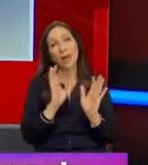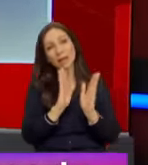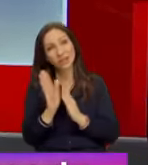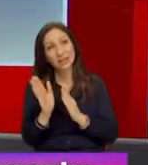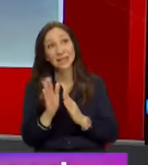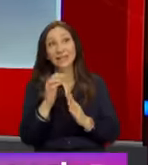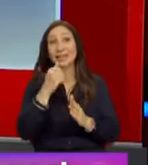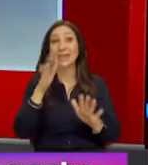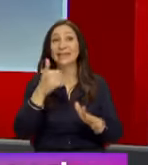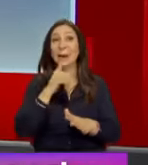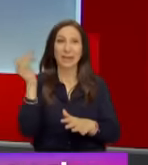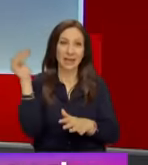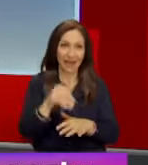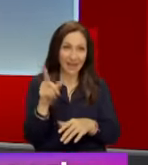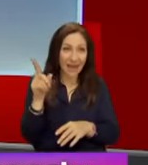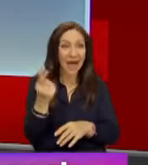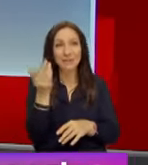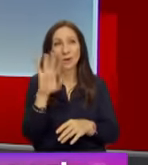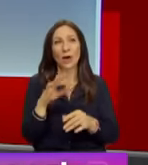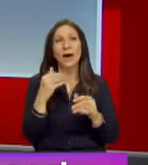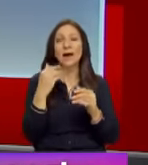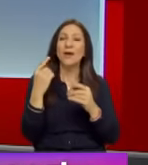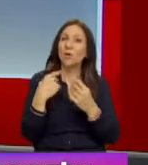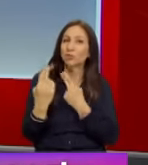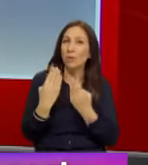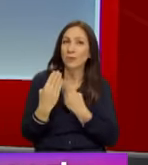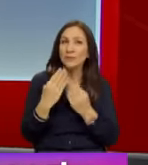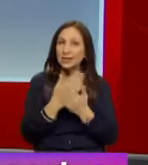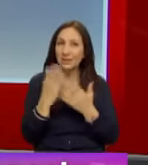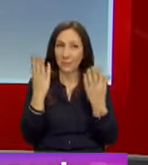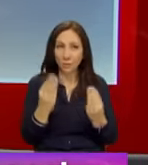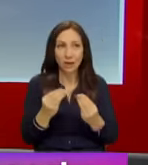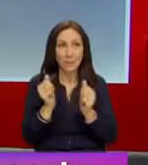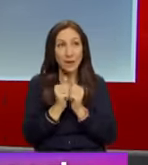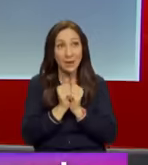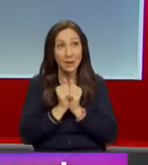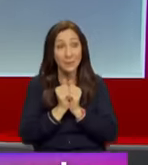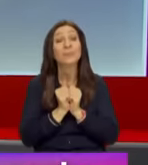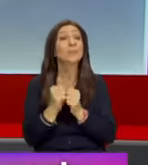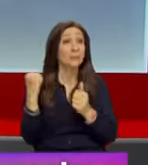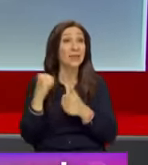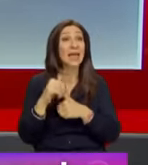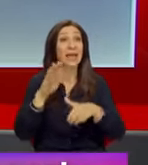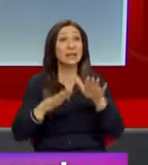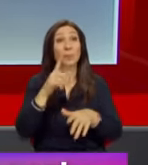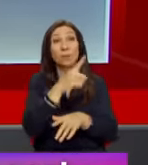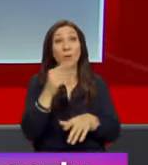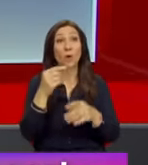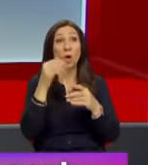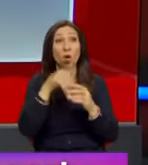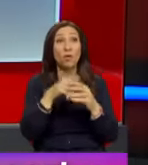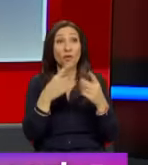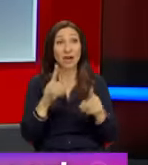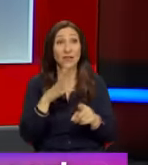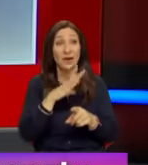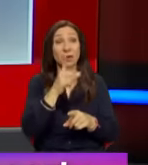gireceğiz. Deniz abi, Deniz Zeyrek de geldi. Az sonra yorumlarımızı da sürdüreceğiz kendisiyle birlikte. Yine yaklaşık 1 milyon oy farkı var, onu